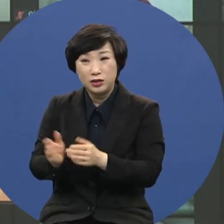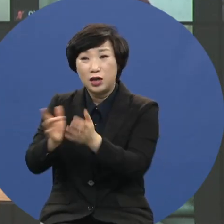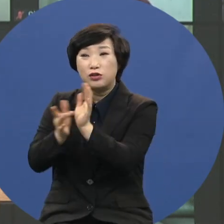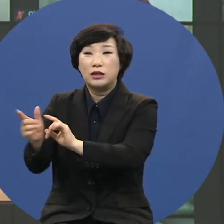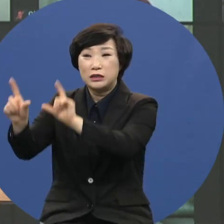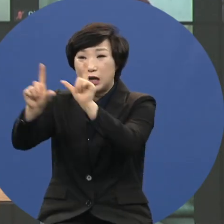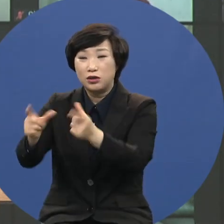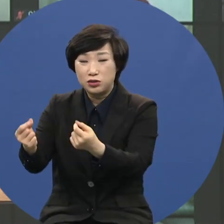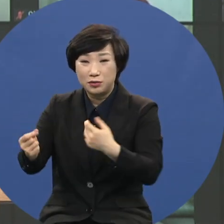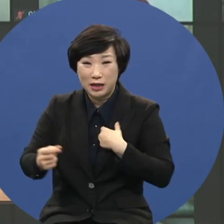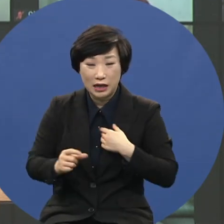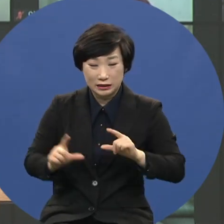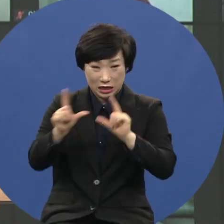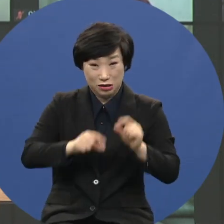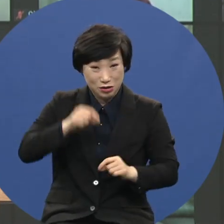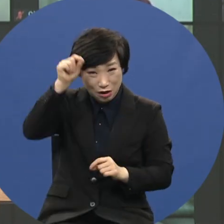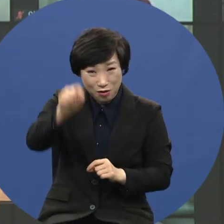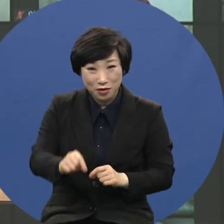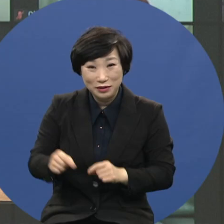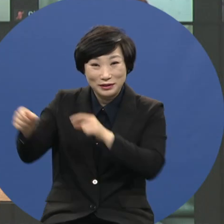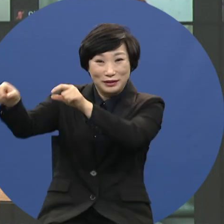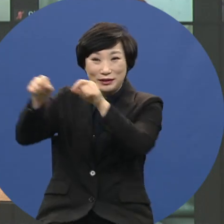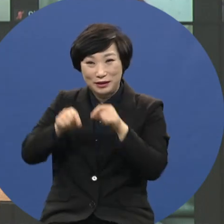너도 영원히 살게 할 것이니